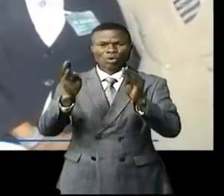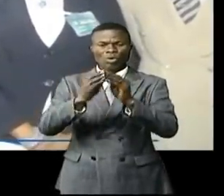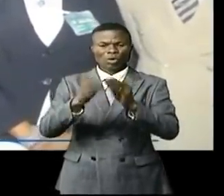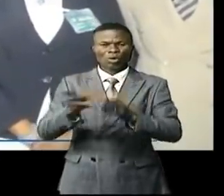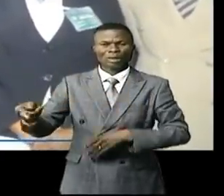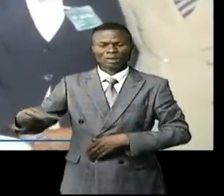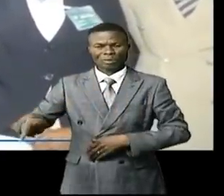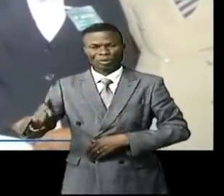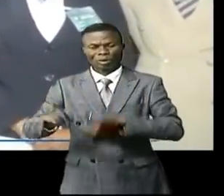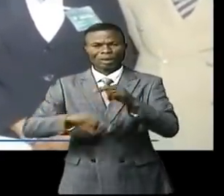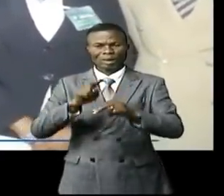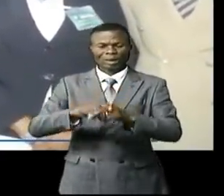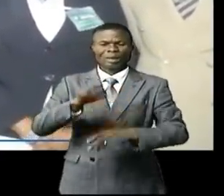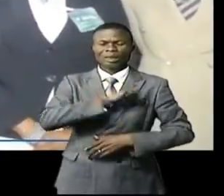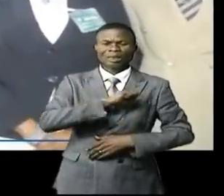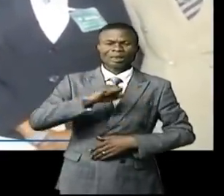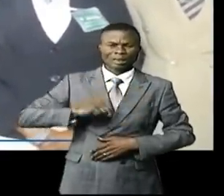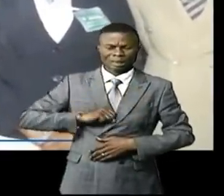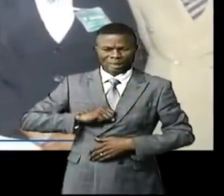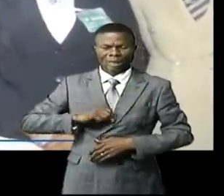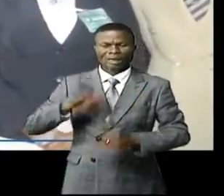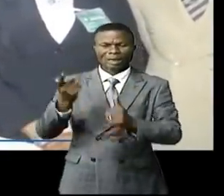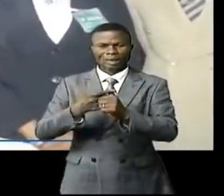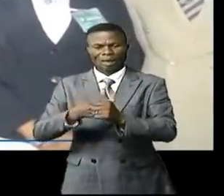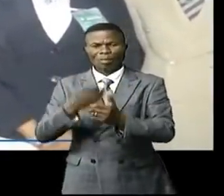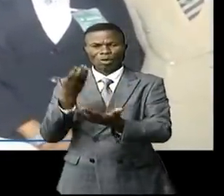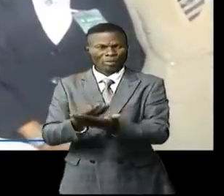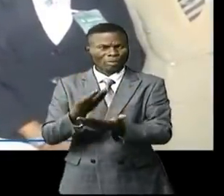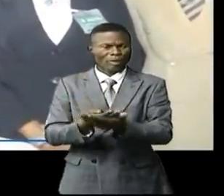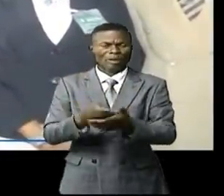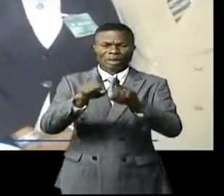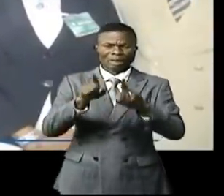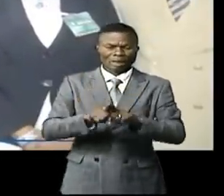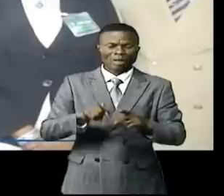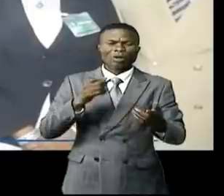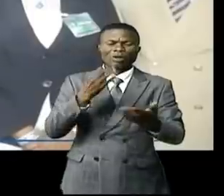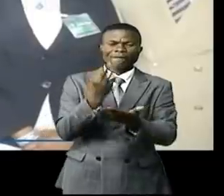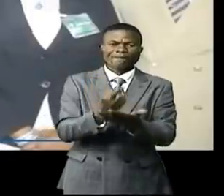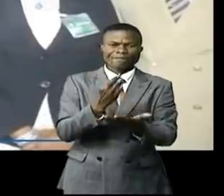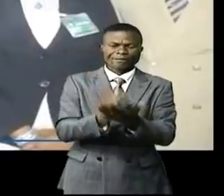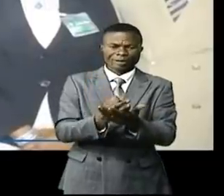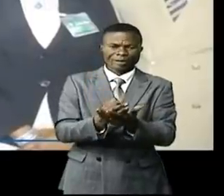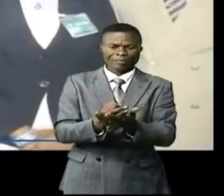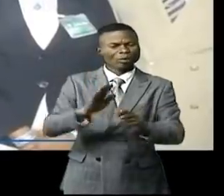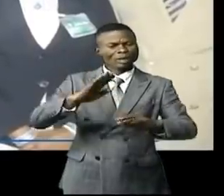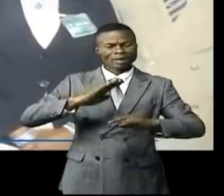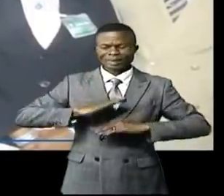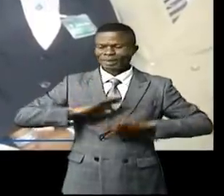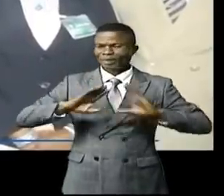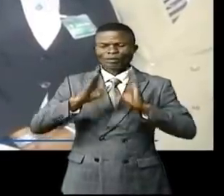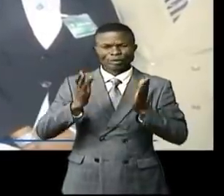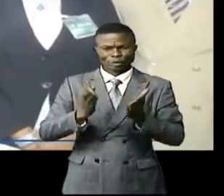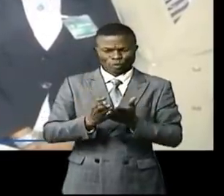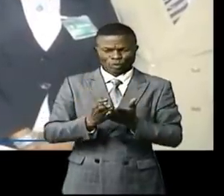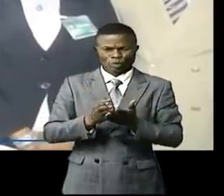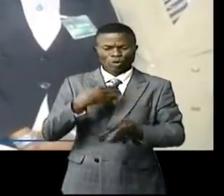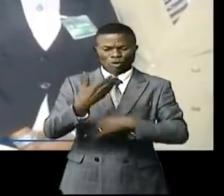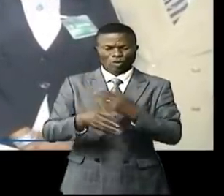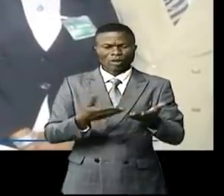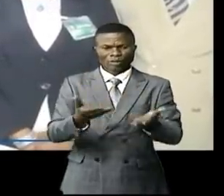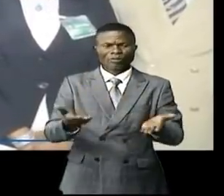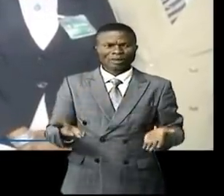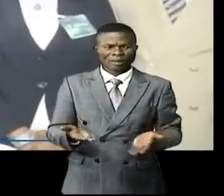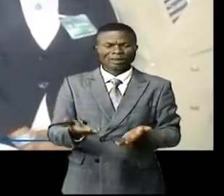Sénat, passant par le budget, et vers les finances. Nous avons été satisfaits de tout ce que